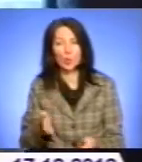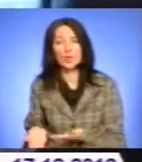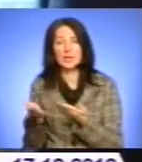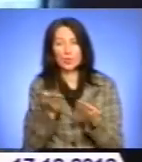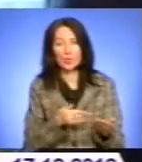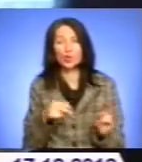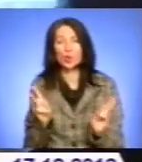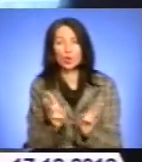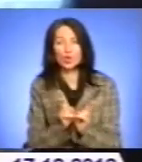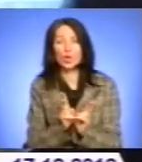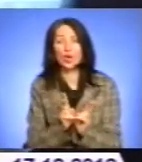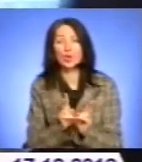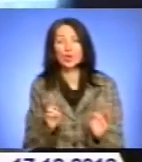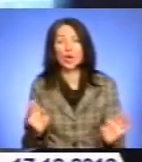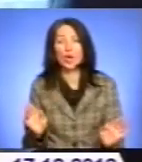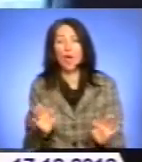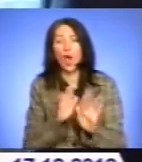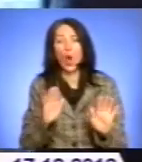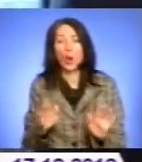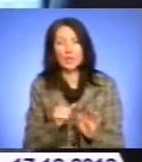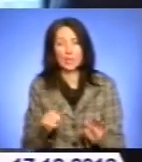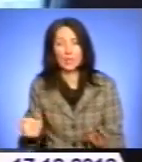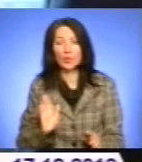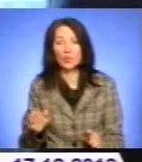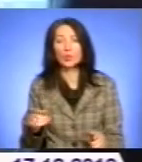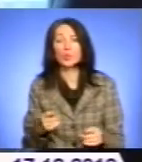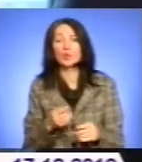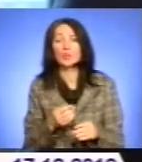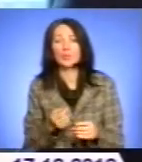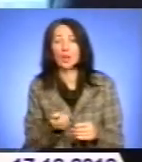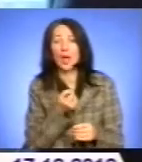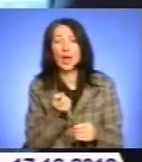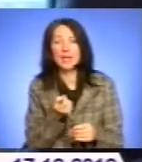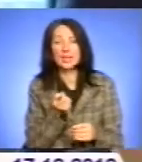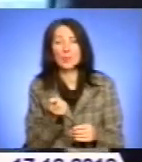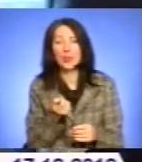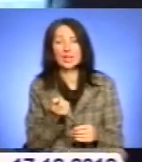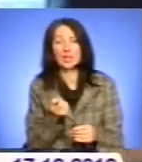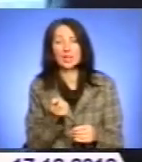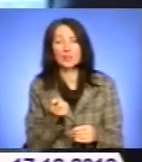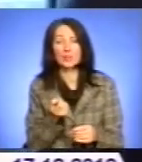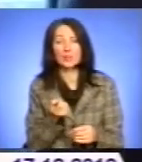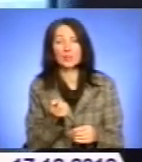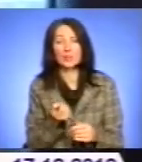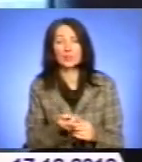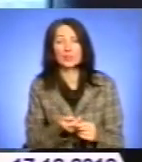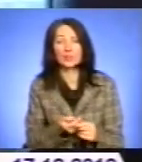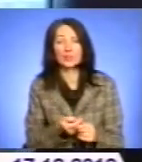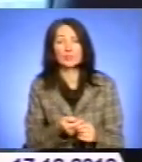запрошують, зустрічають колядників і будуть елементи